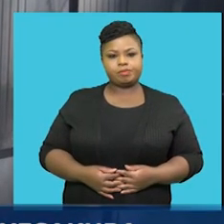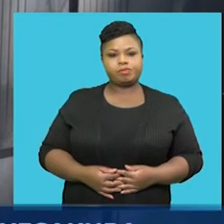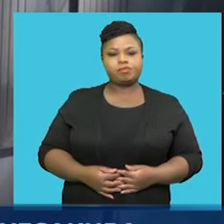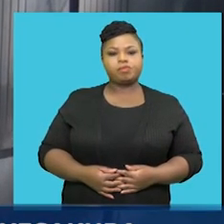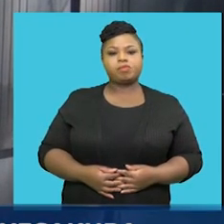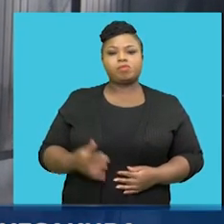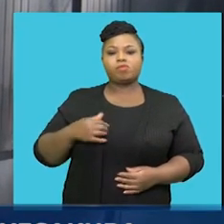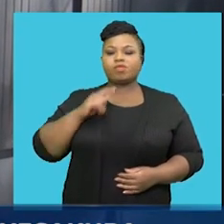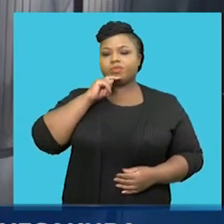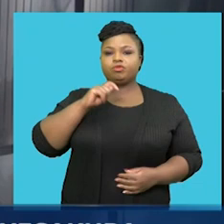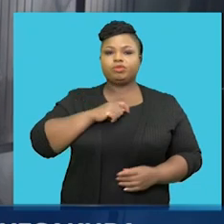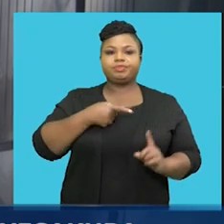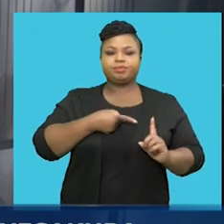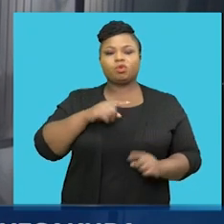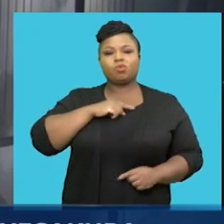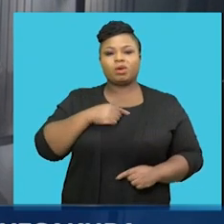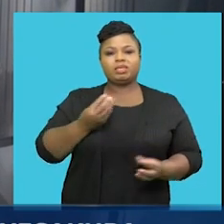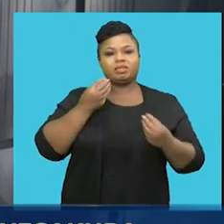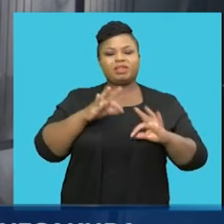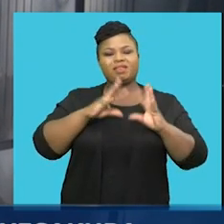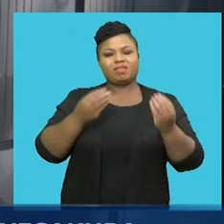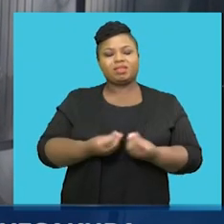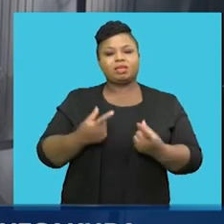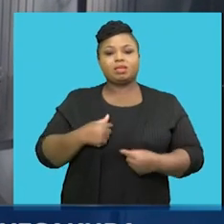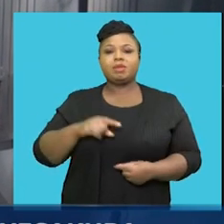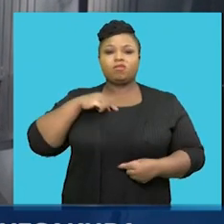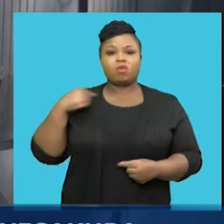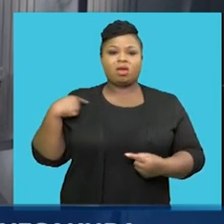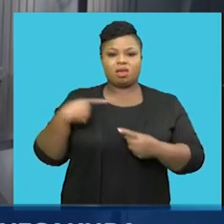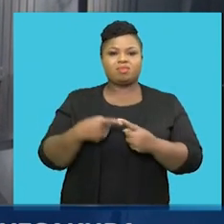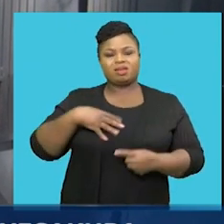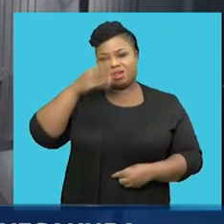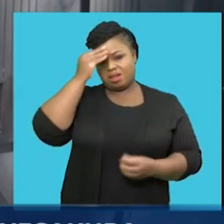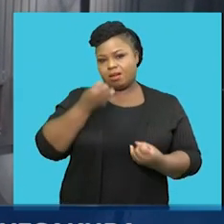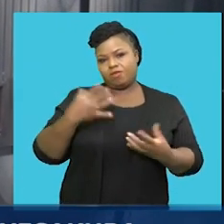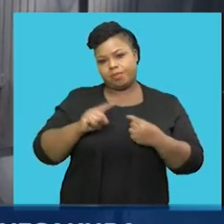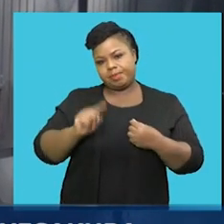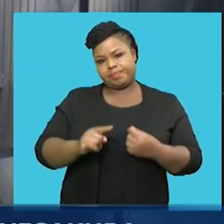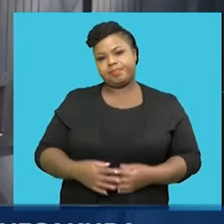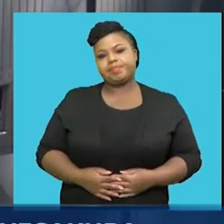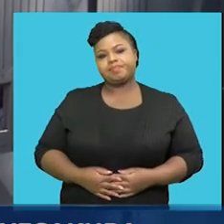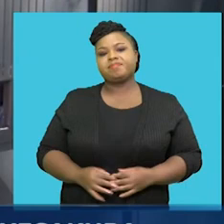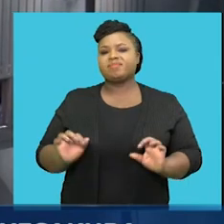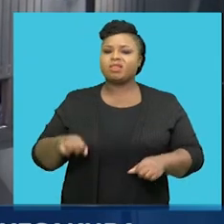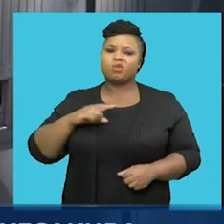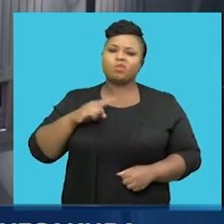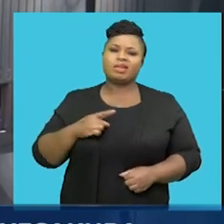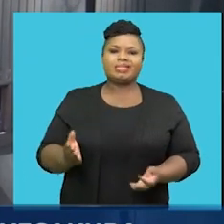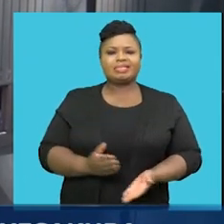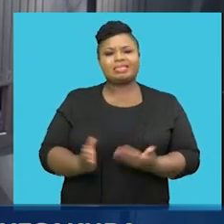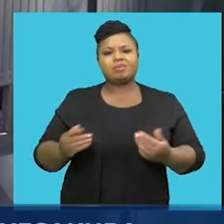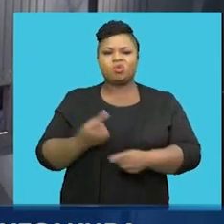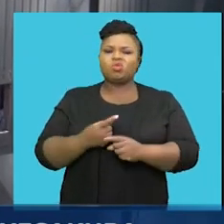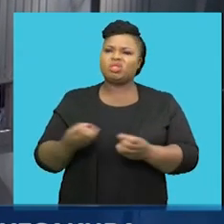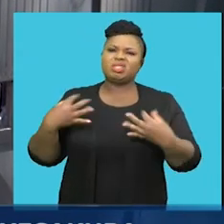Hi thembe yona, hi kurisa hi yona, hi khegula hi teta hi fambisa hi yona. Va hi nyika na tivheji, va hi nyika na mapa,